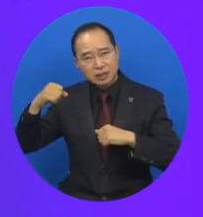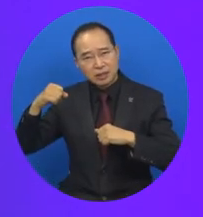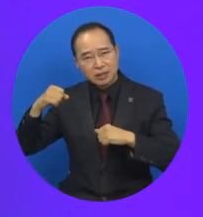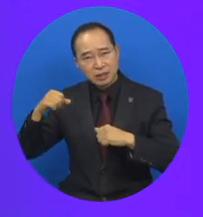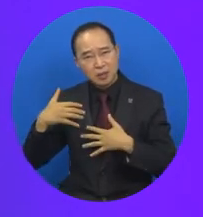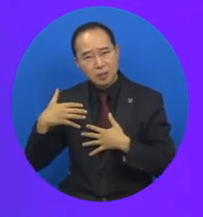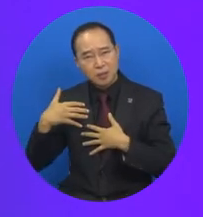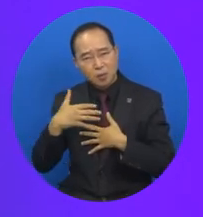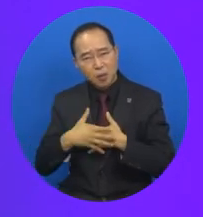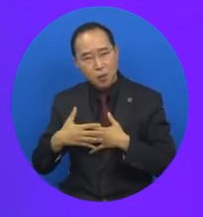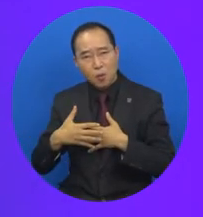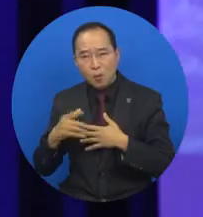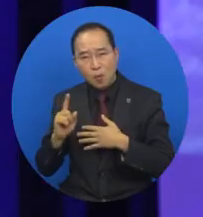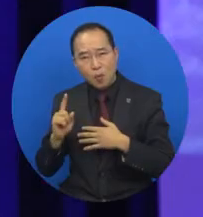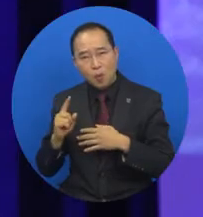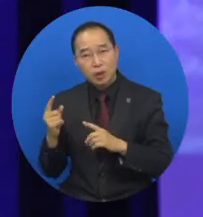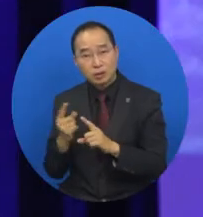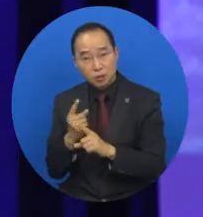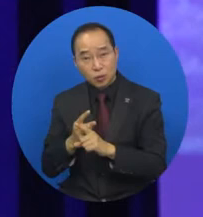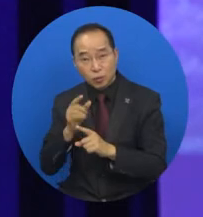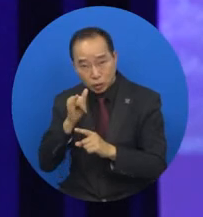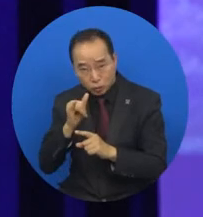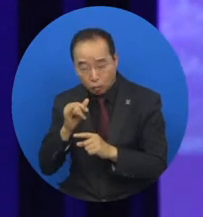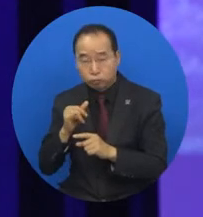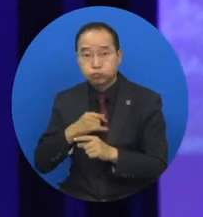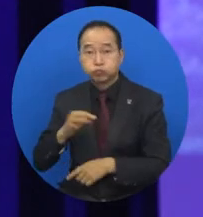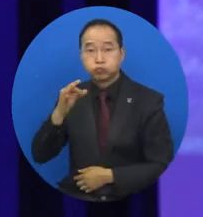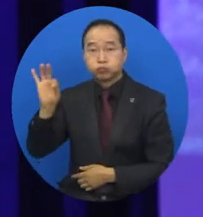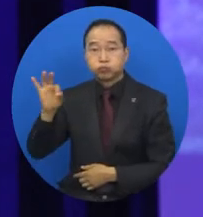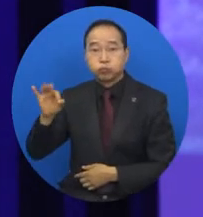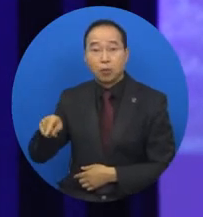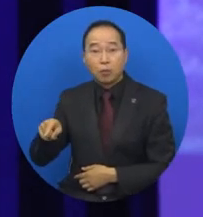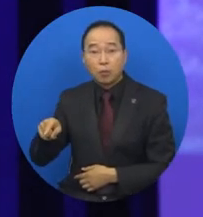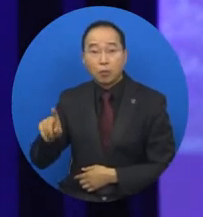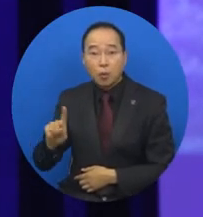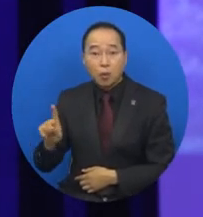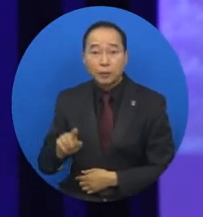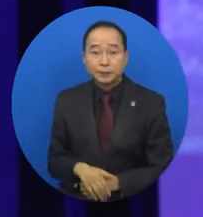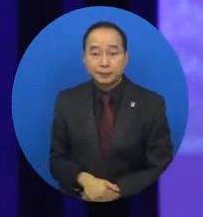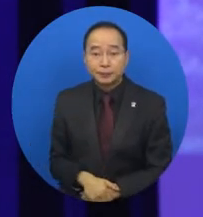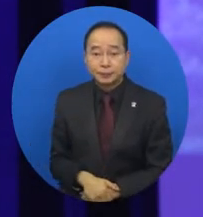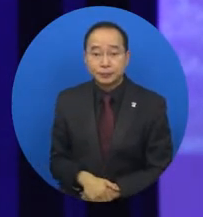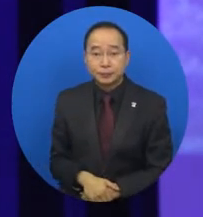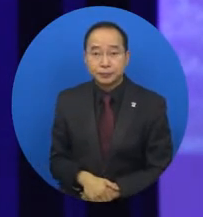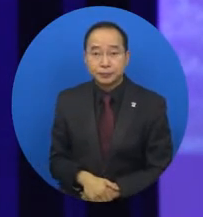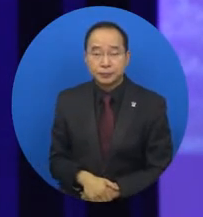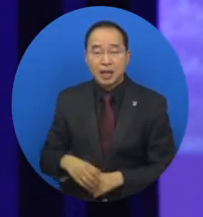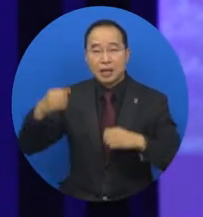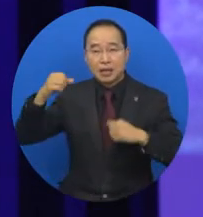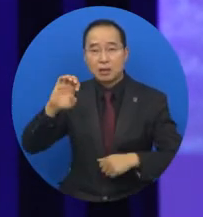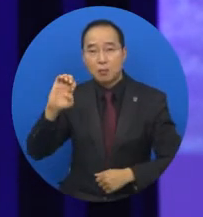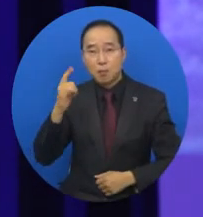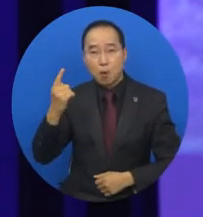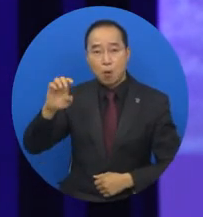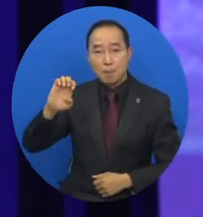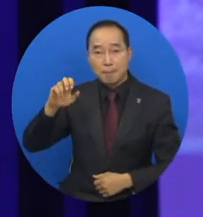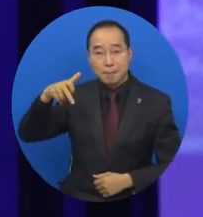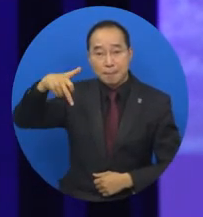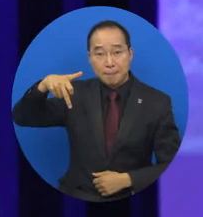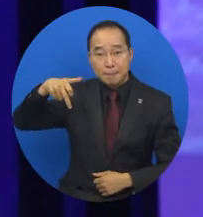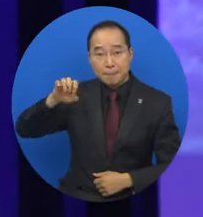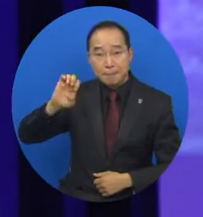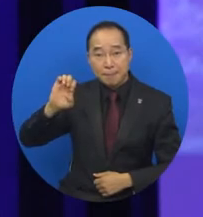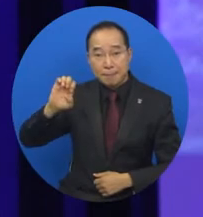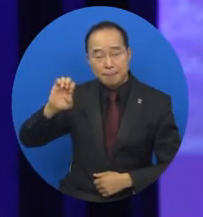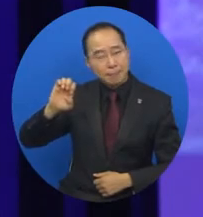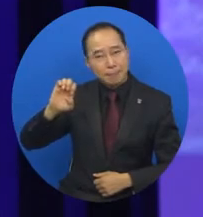피디라는 프로그램을 제가 수긍한 거였어요. 왜 수긍했냐면 댄스 포 피디는